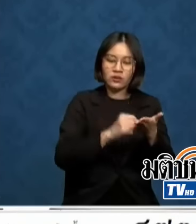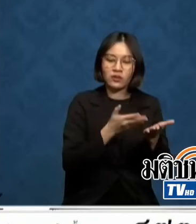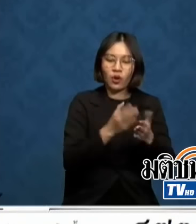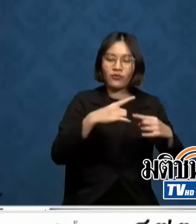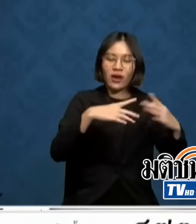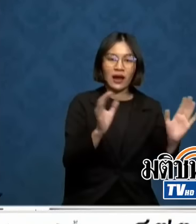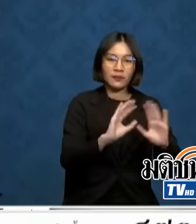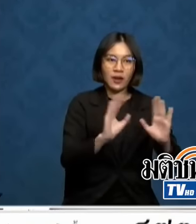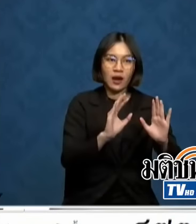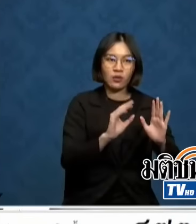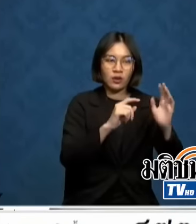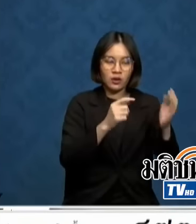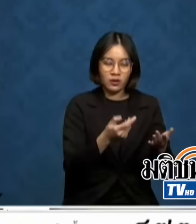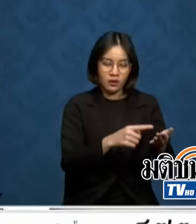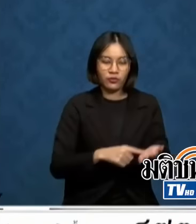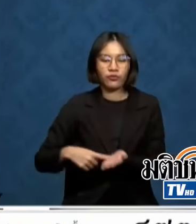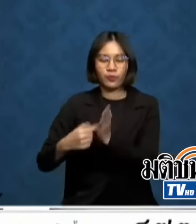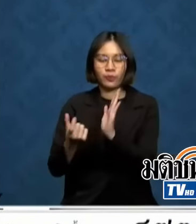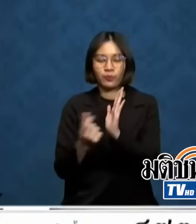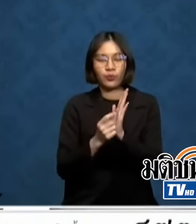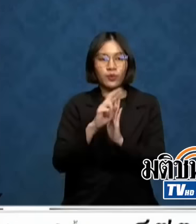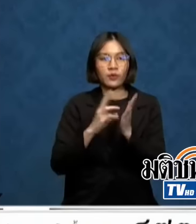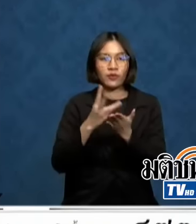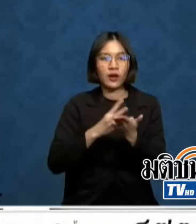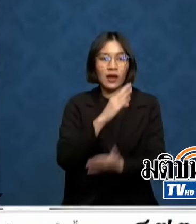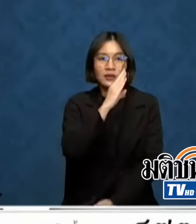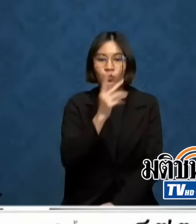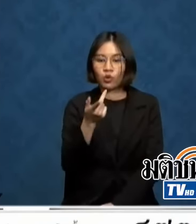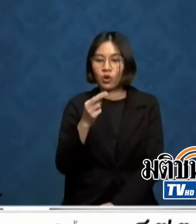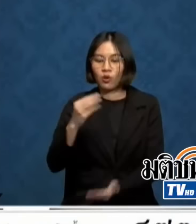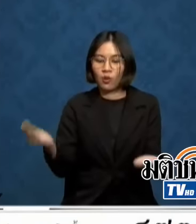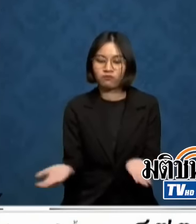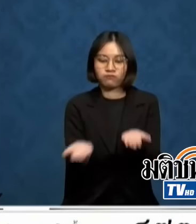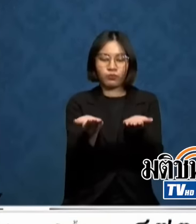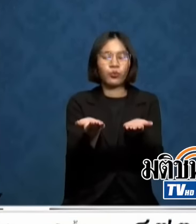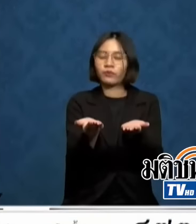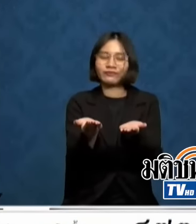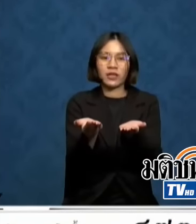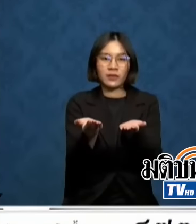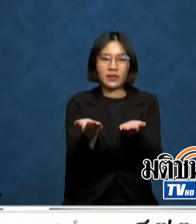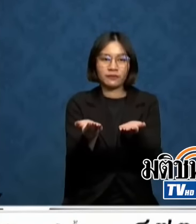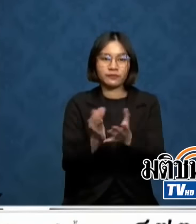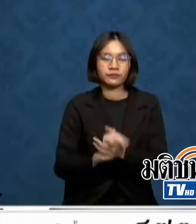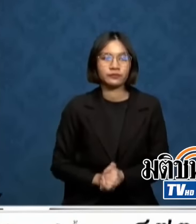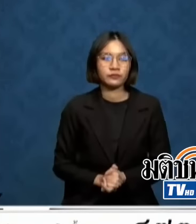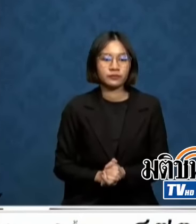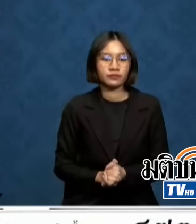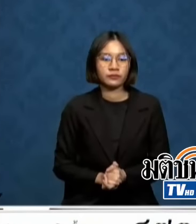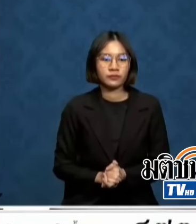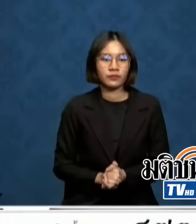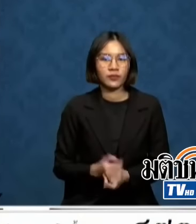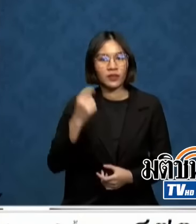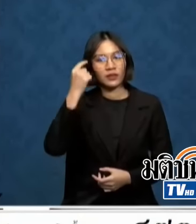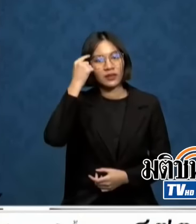ฝ่ายค้านให้เข้าสู่การพิจารณาของสภาผู้แทนราษฎรหากไม่มีร่างของครมหรือร่างของพรรครัฐบาลประกบซึ่งข้อ